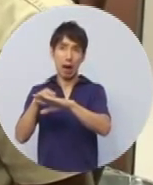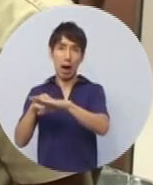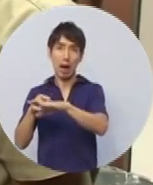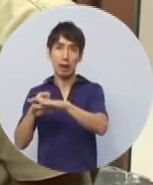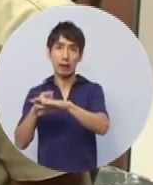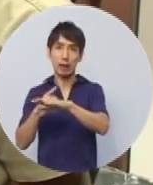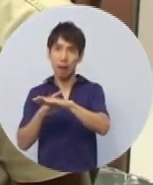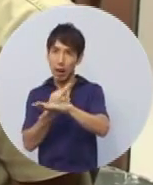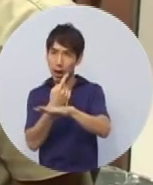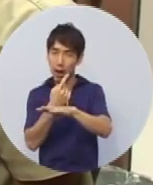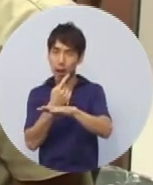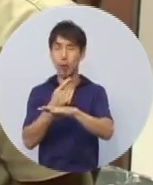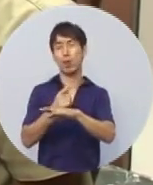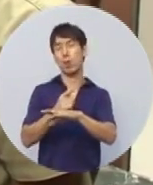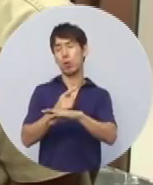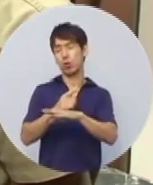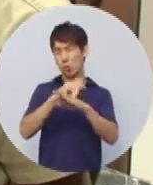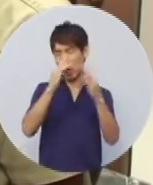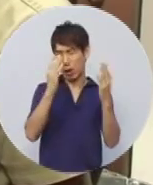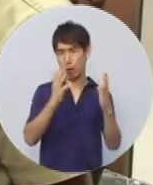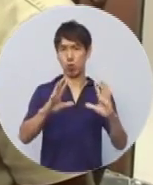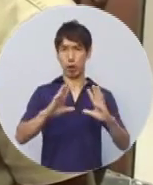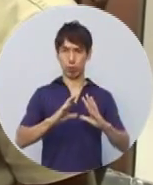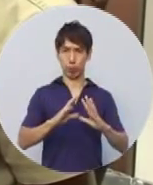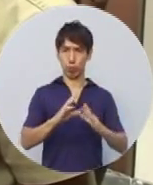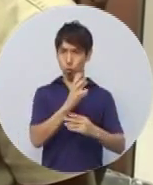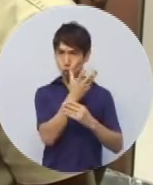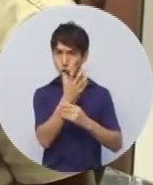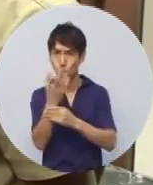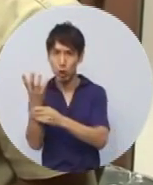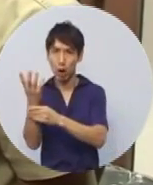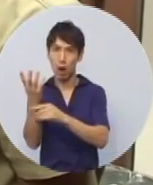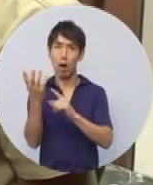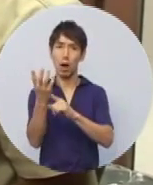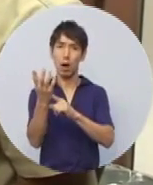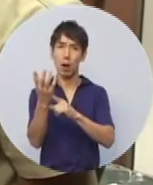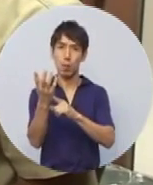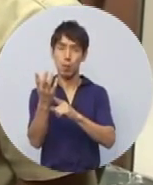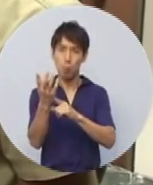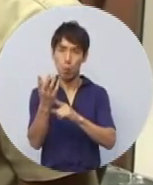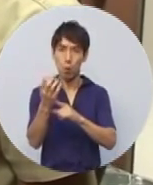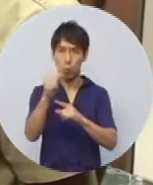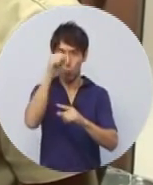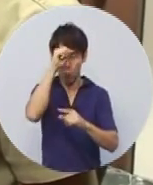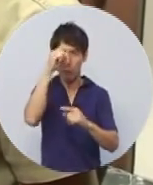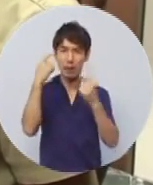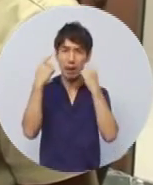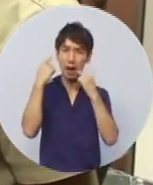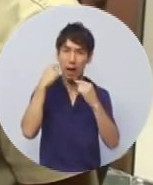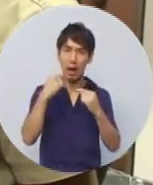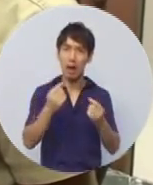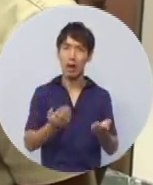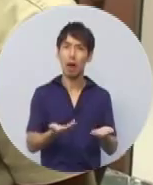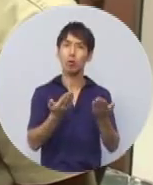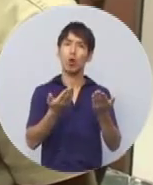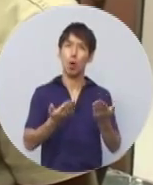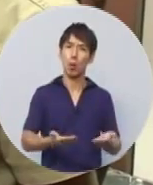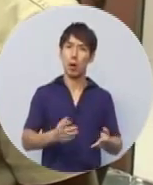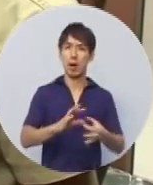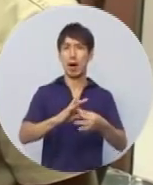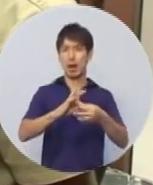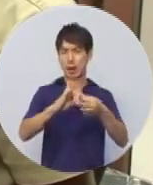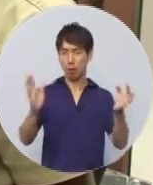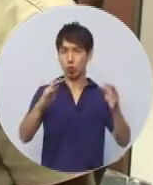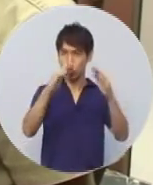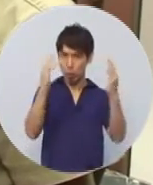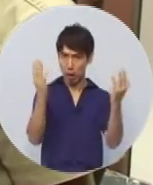ても全てを受け入れようと。で、救急車も、軽い重い問わずに全て受け入れて対応しようという